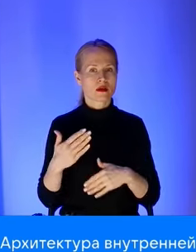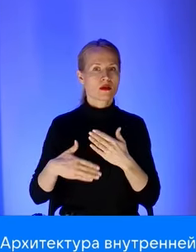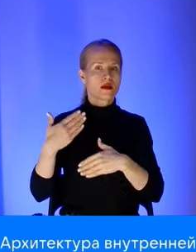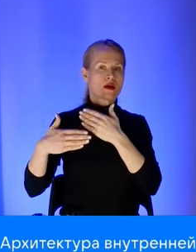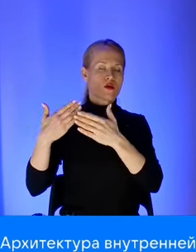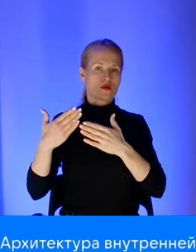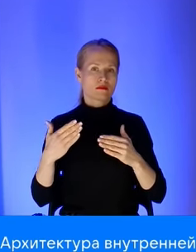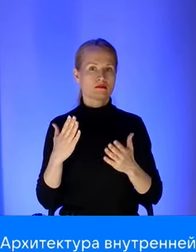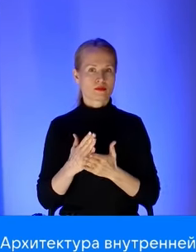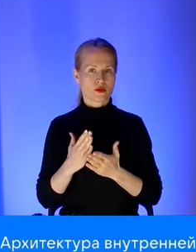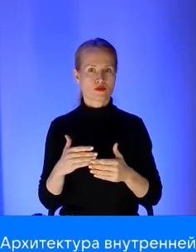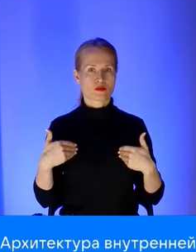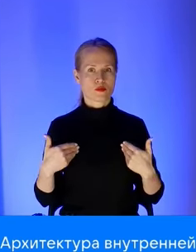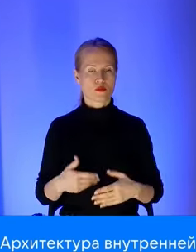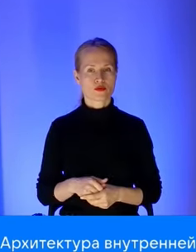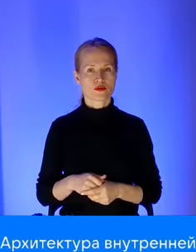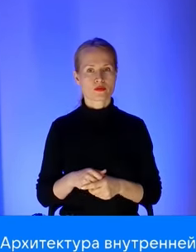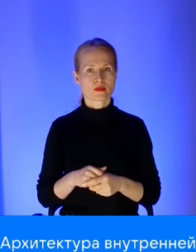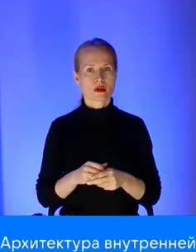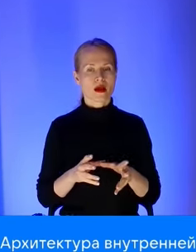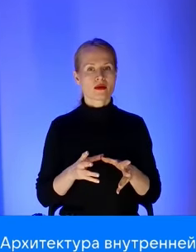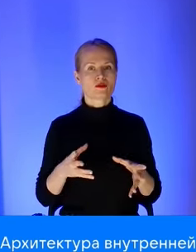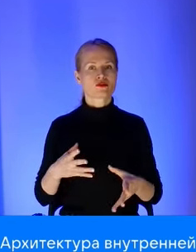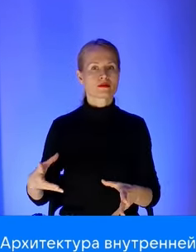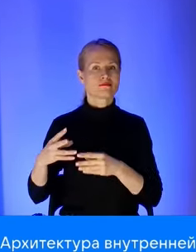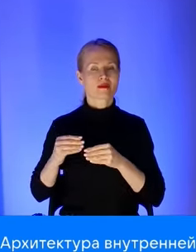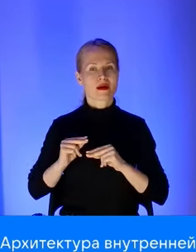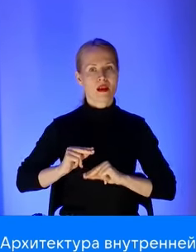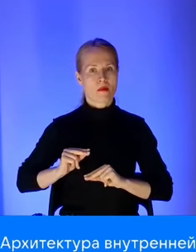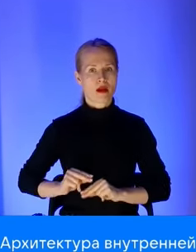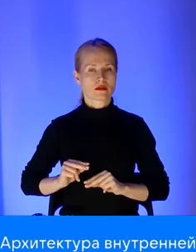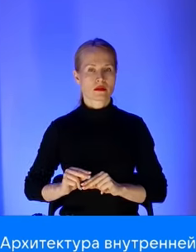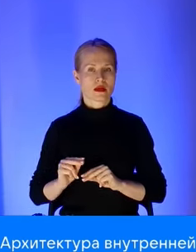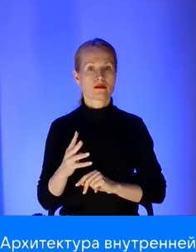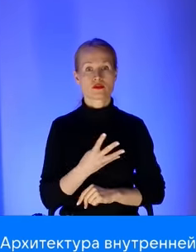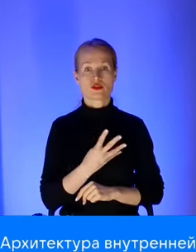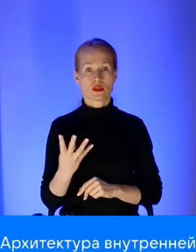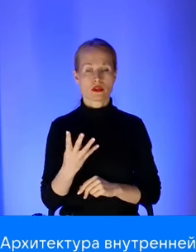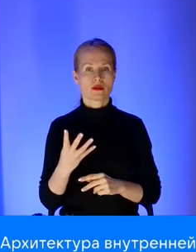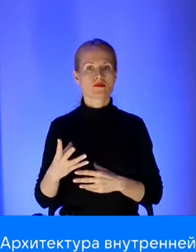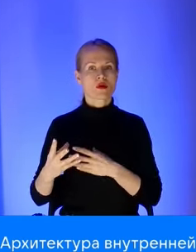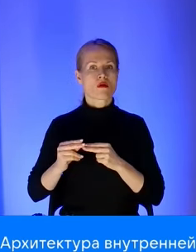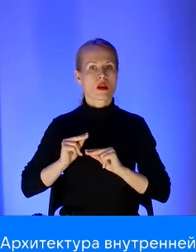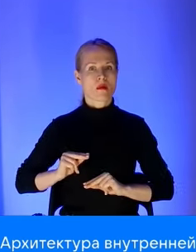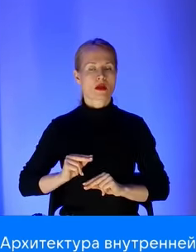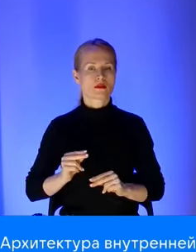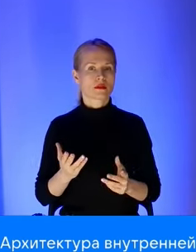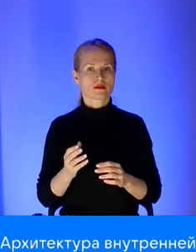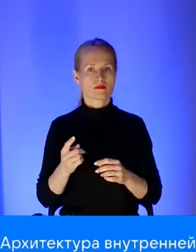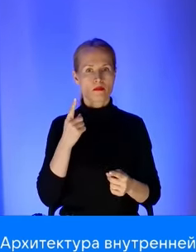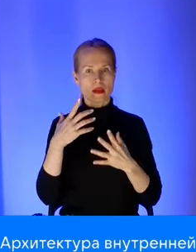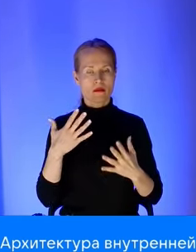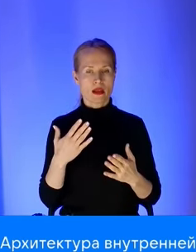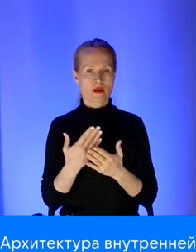для нас какую-то пользу коллаборации а целых четыре но коллаборация там да В понимании вот на примере